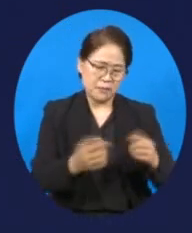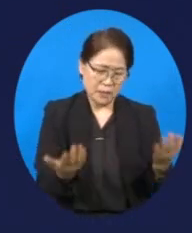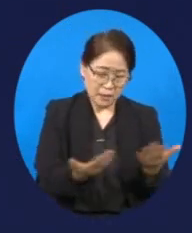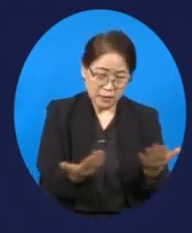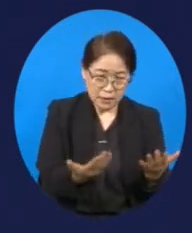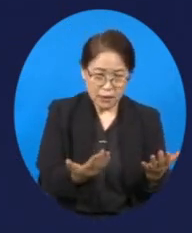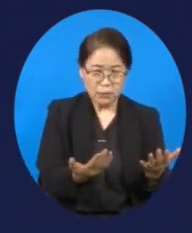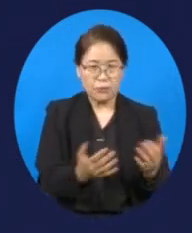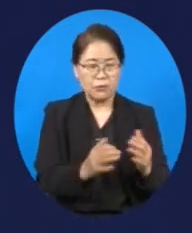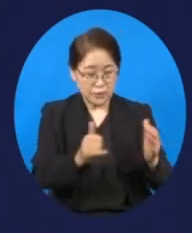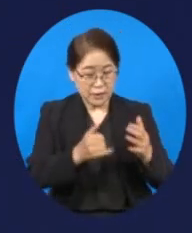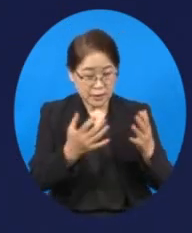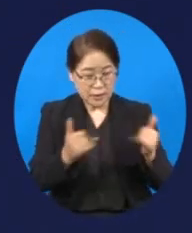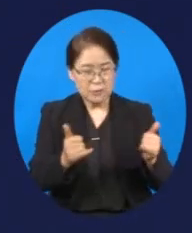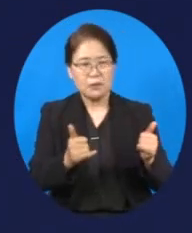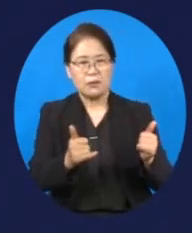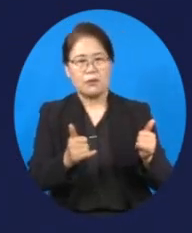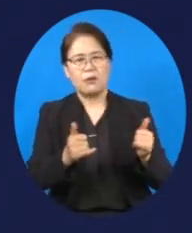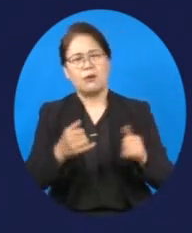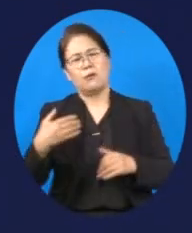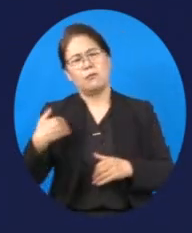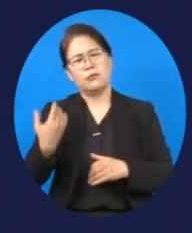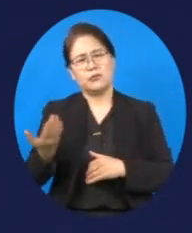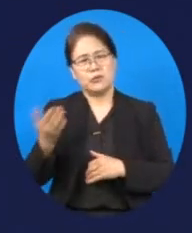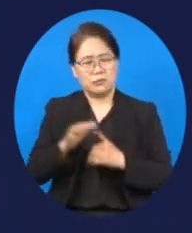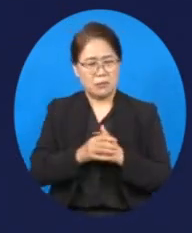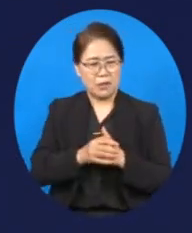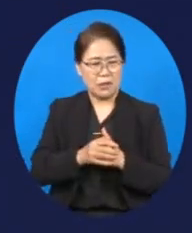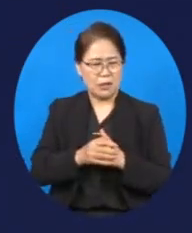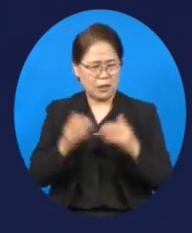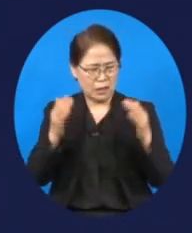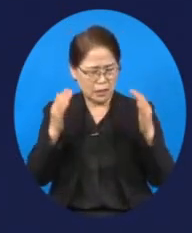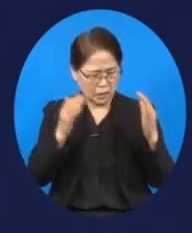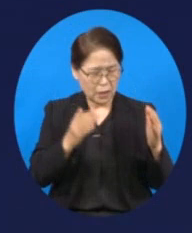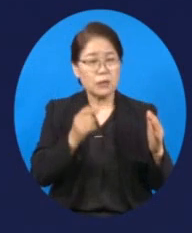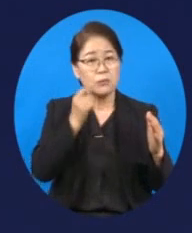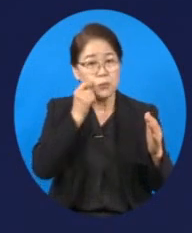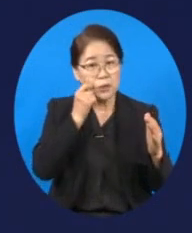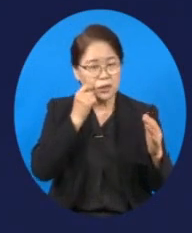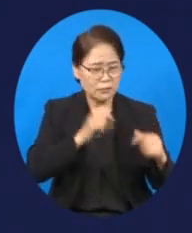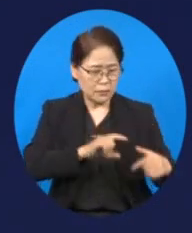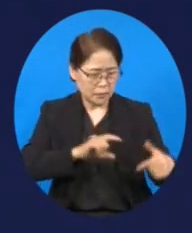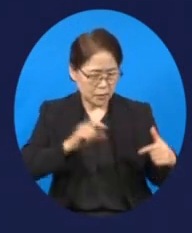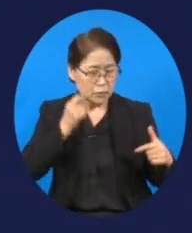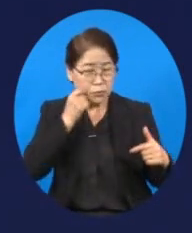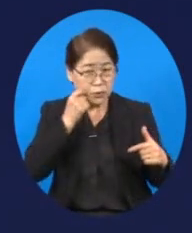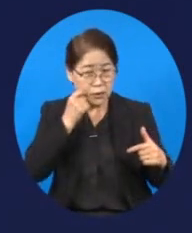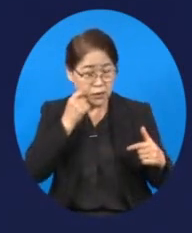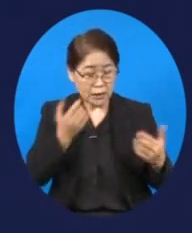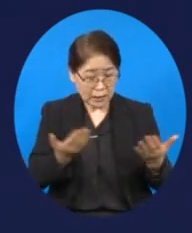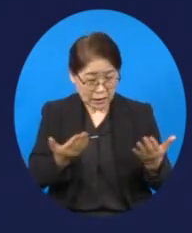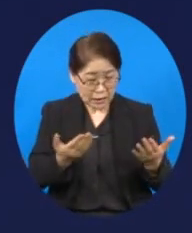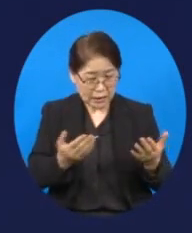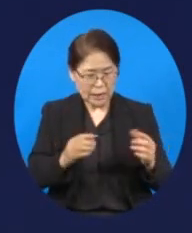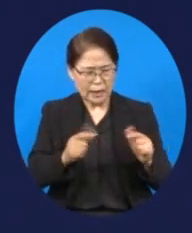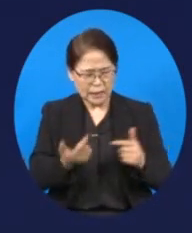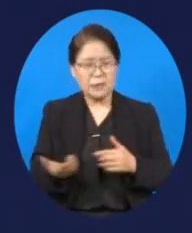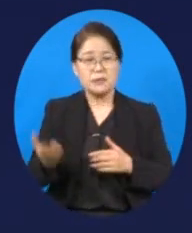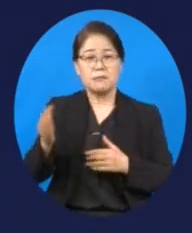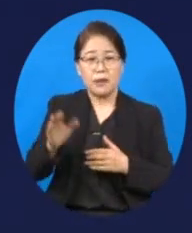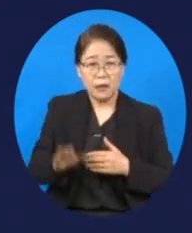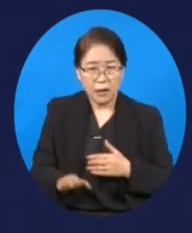또 세상 사람들이 잘 알아주지 않는 주목을 받지 못하는 그런 일을 하고 있다고 할지라도